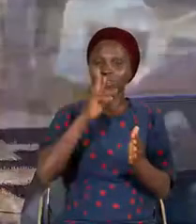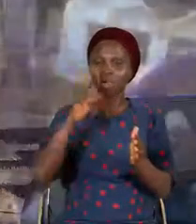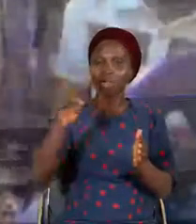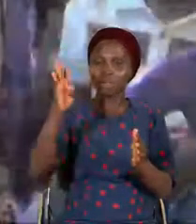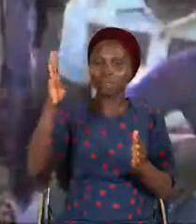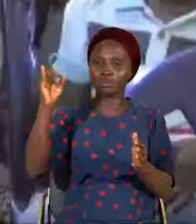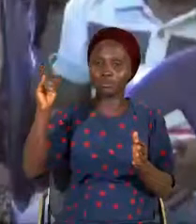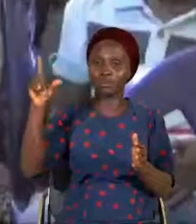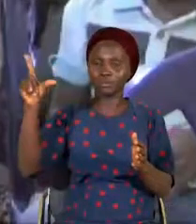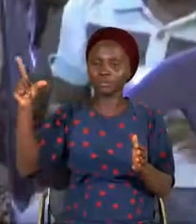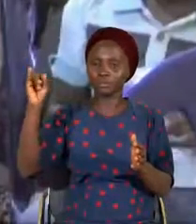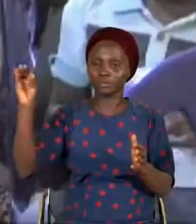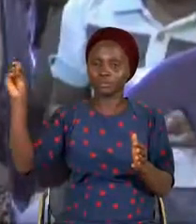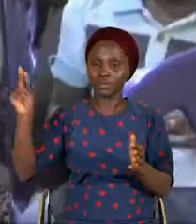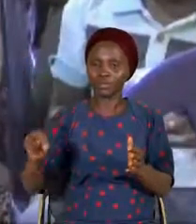milliards et des milliards